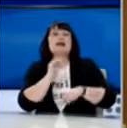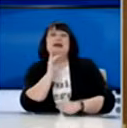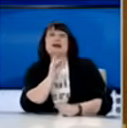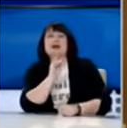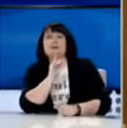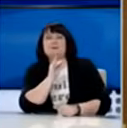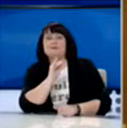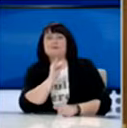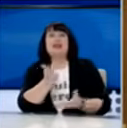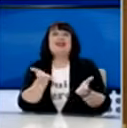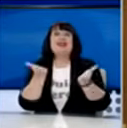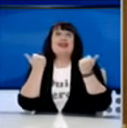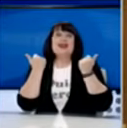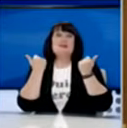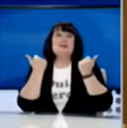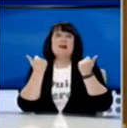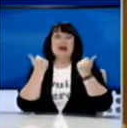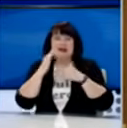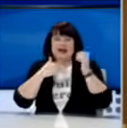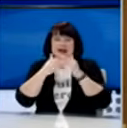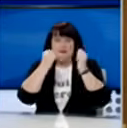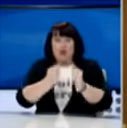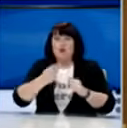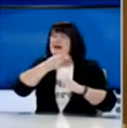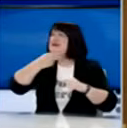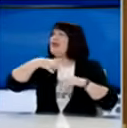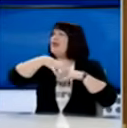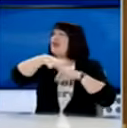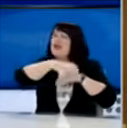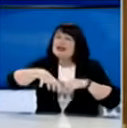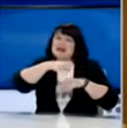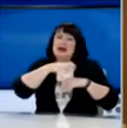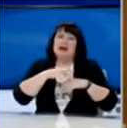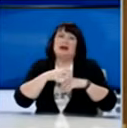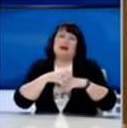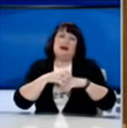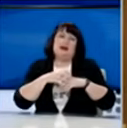η ανυπαρξία αντιπλημμυρικών υποδομών στη Θεσσαλία,